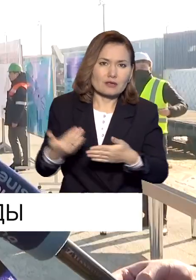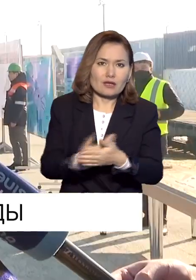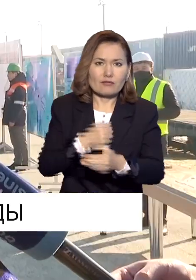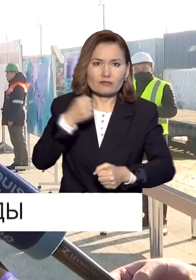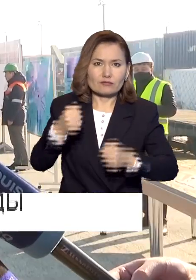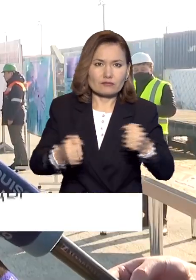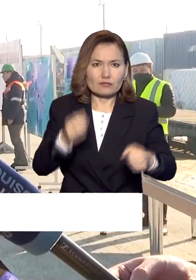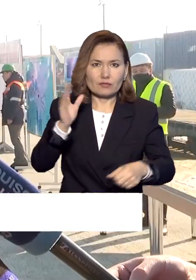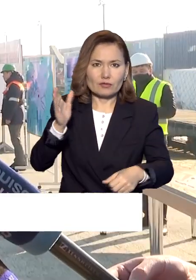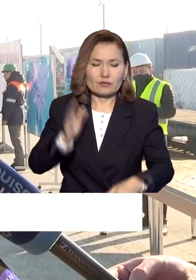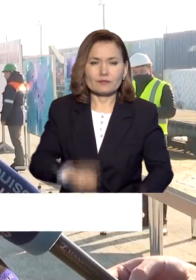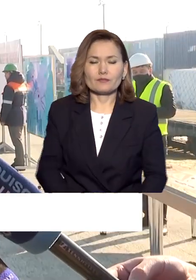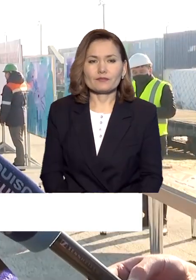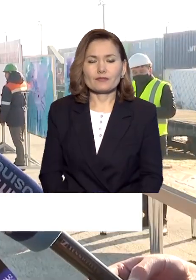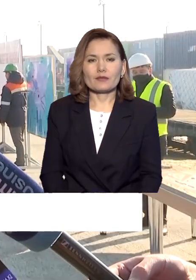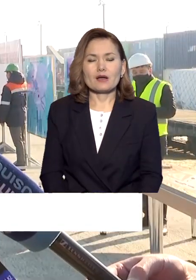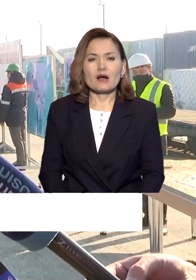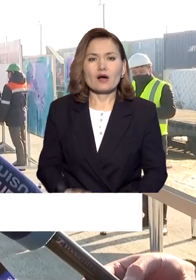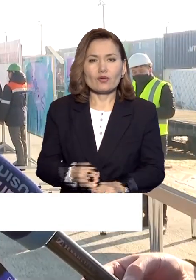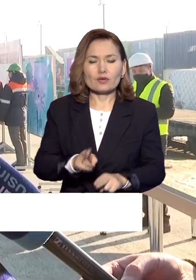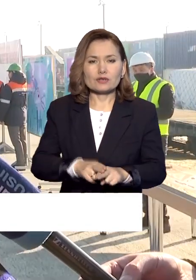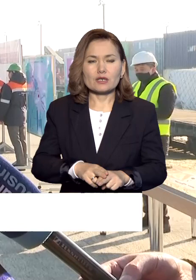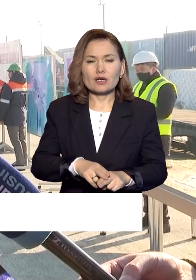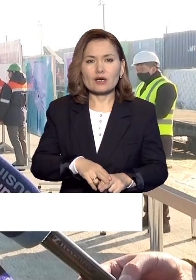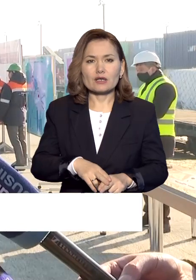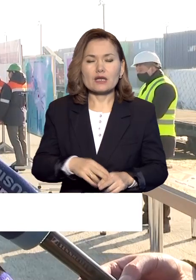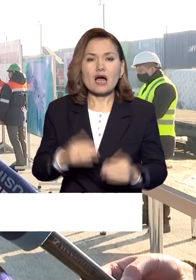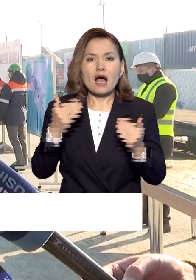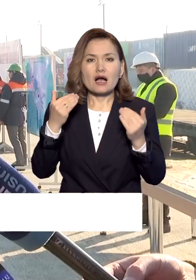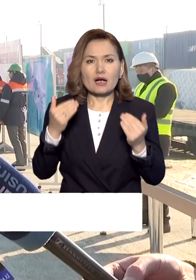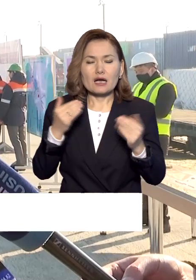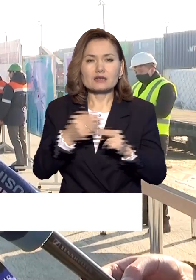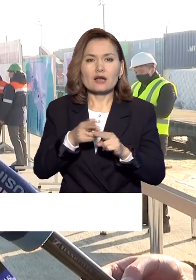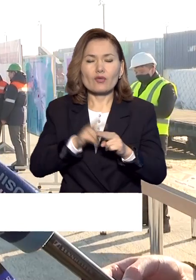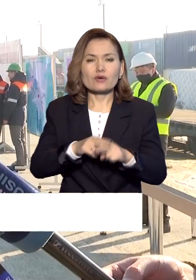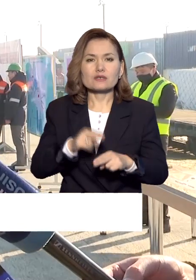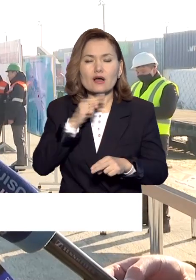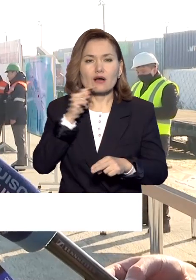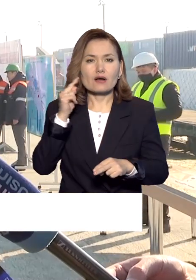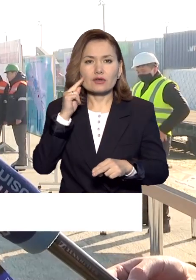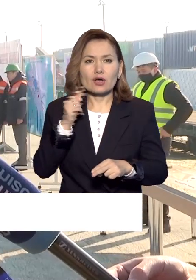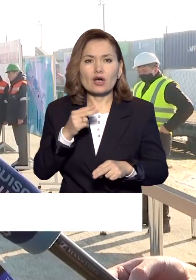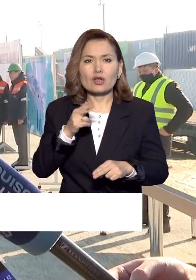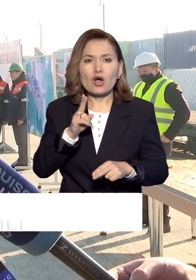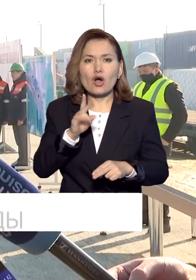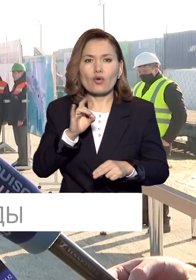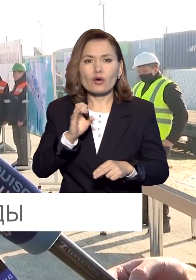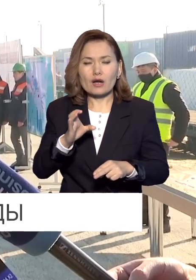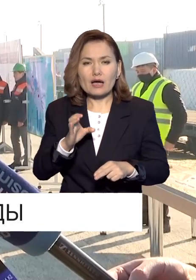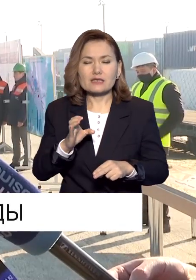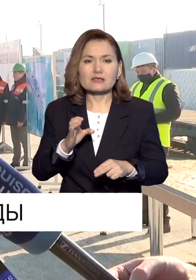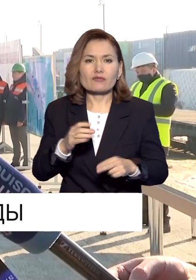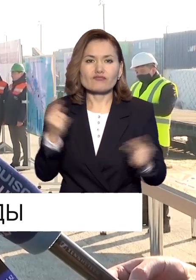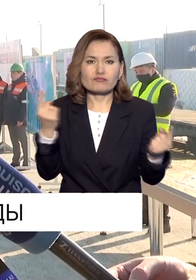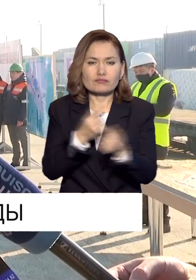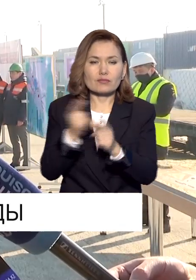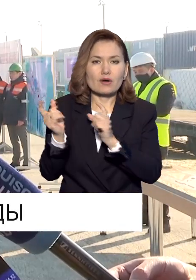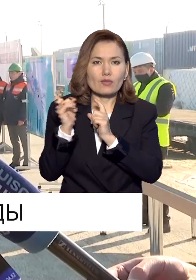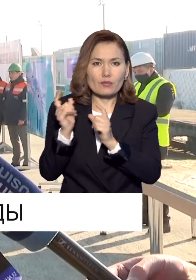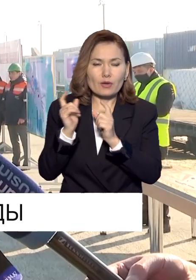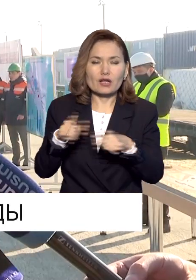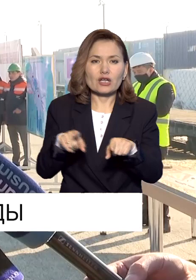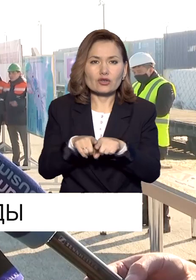қаралмақ. Қандай да бір әлі бар топтар байып, немесе әлі бар бизнесмендер ғана жұмыс істеп, немесе басқа шағын